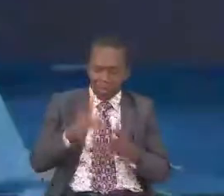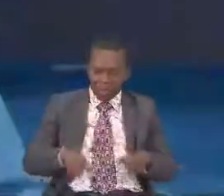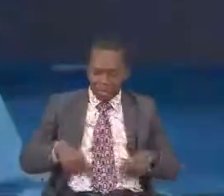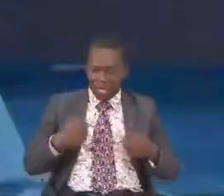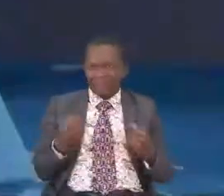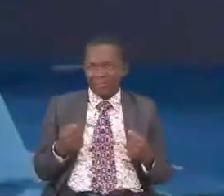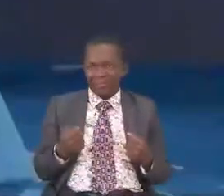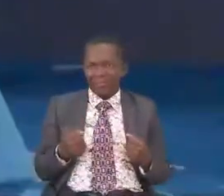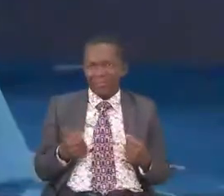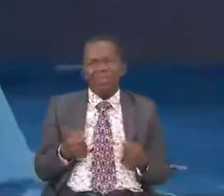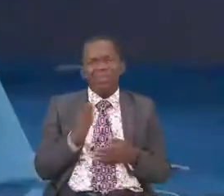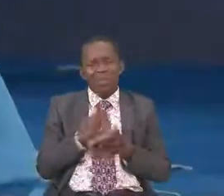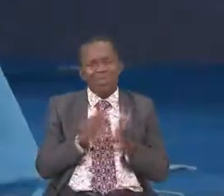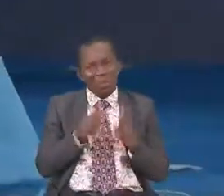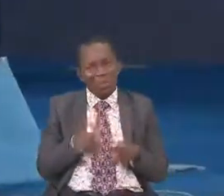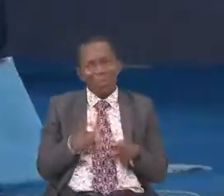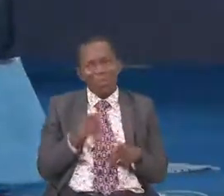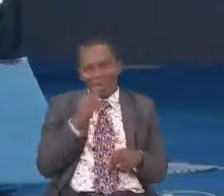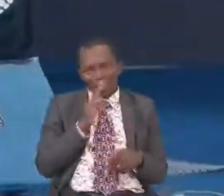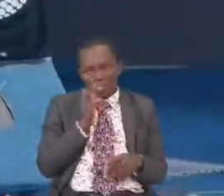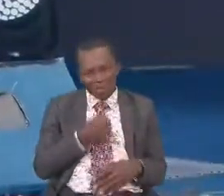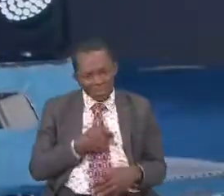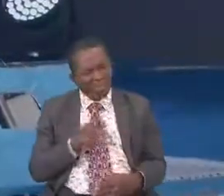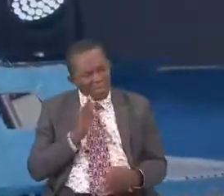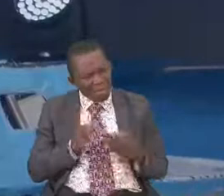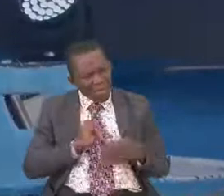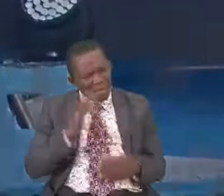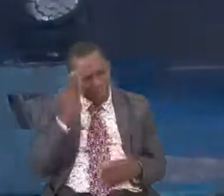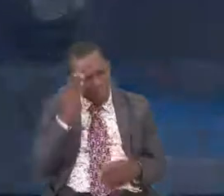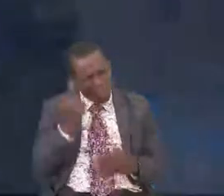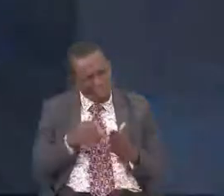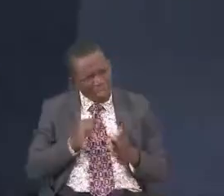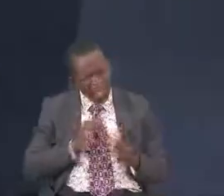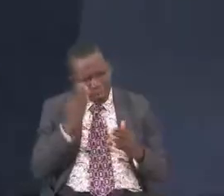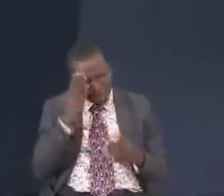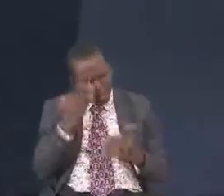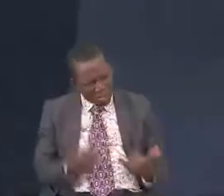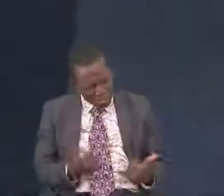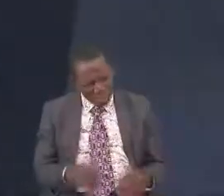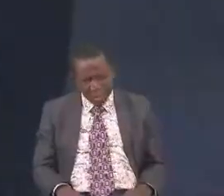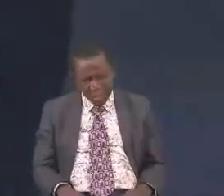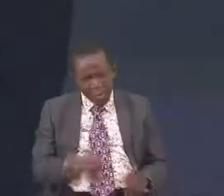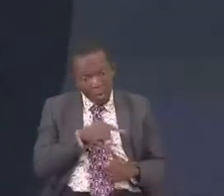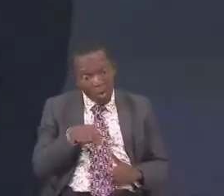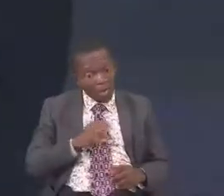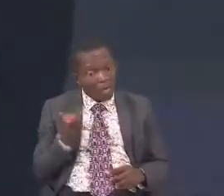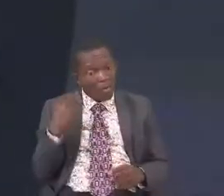Certaines personnes disent, si je savais ce que je sais maintenant, là, quand j'étais fort, quand j'étais jeune,